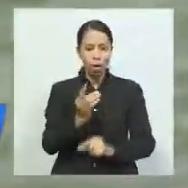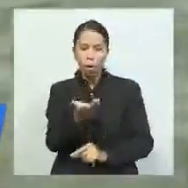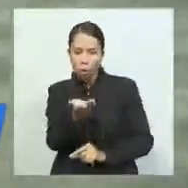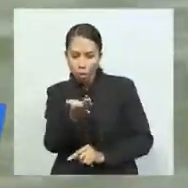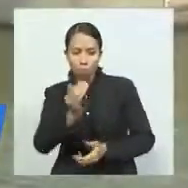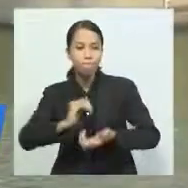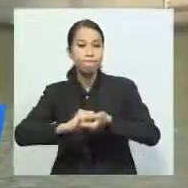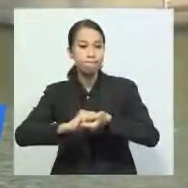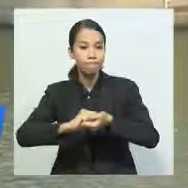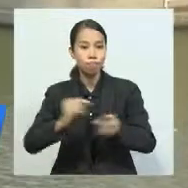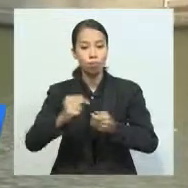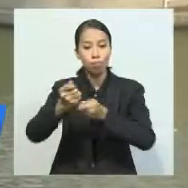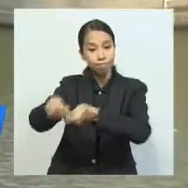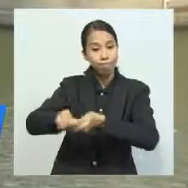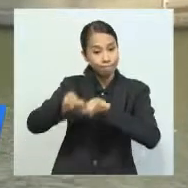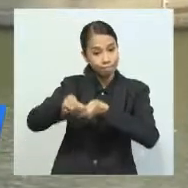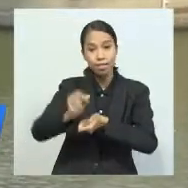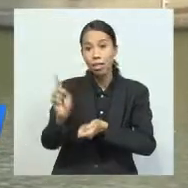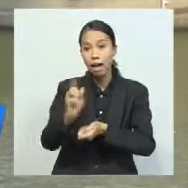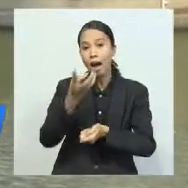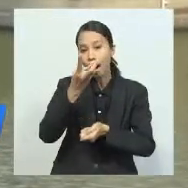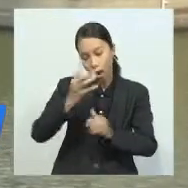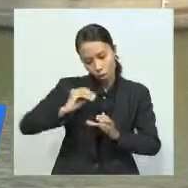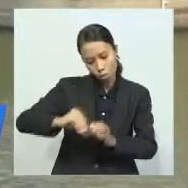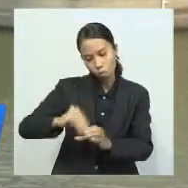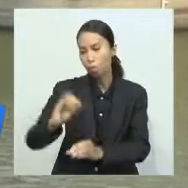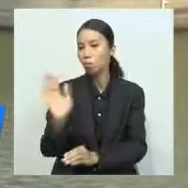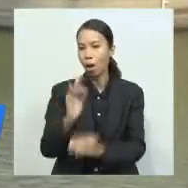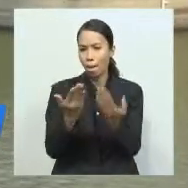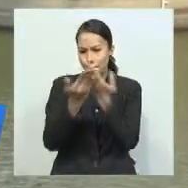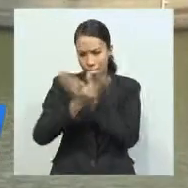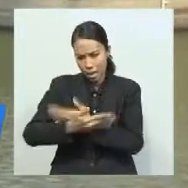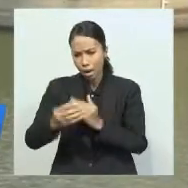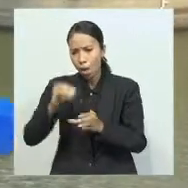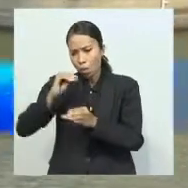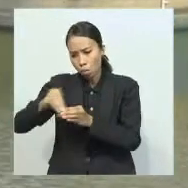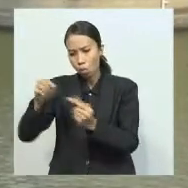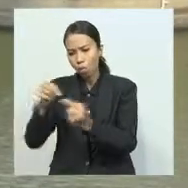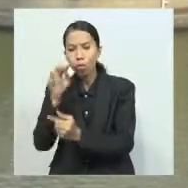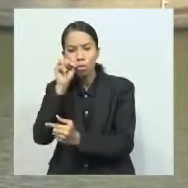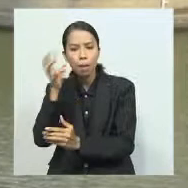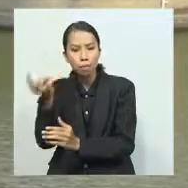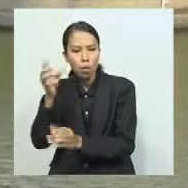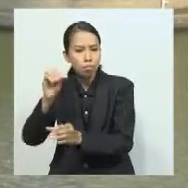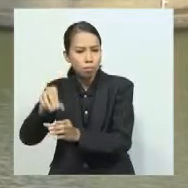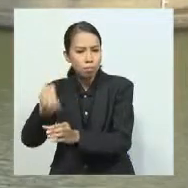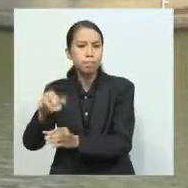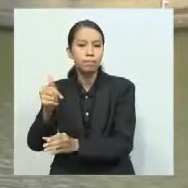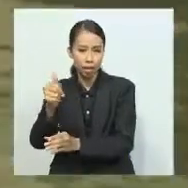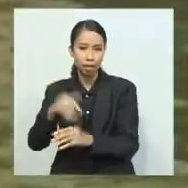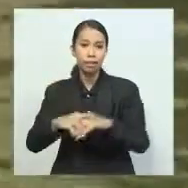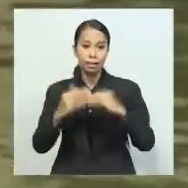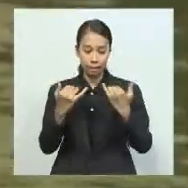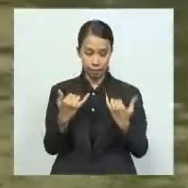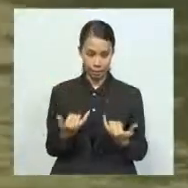มมือไปถึงพี่น้องเกษตรกรงดทำนาปรังและหันมาปลูกพืชใช้น้ำน้อยแทนขณะเดียวกันได้เตรียมแผนแก้ไขปัญหาในพื้นที่ขาด